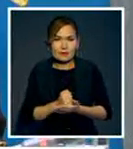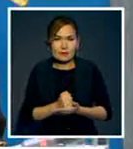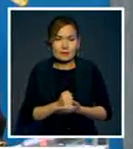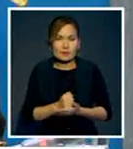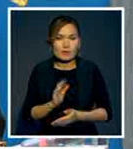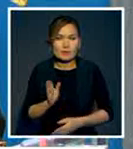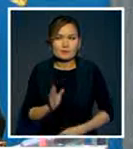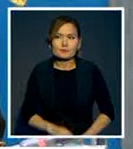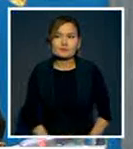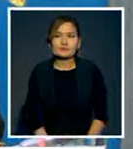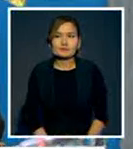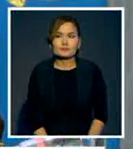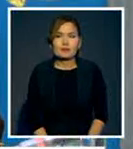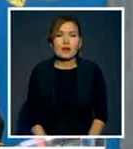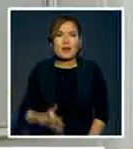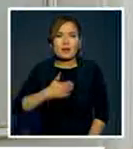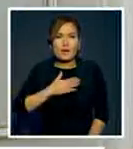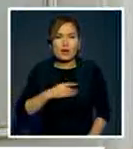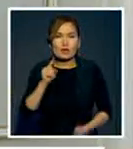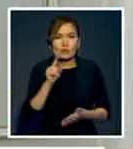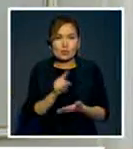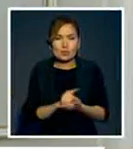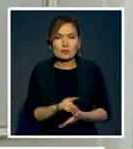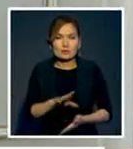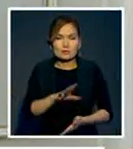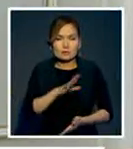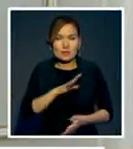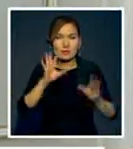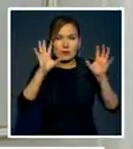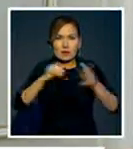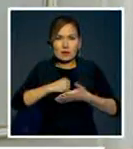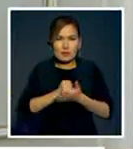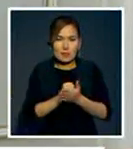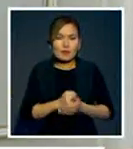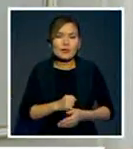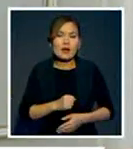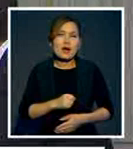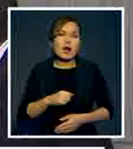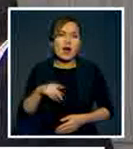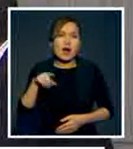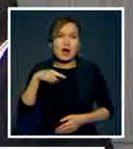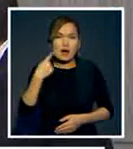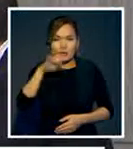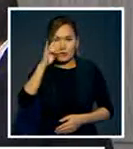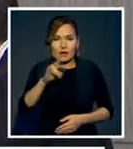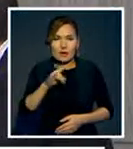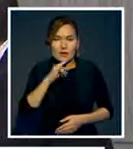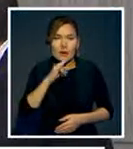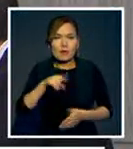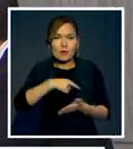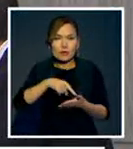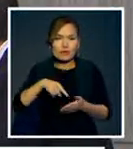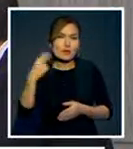принять указ утвердить предлагаемый проект алфавита казахского языка на латинской